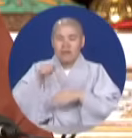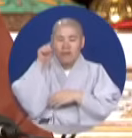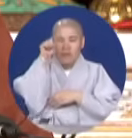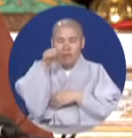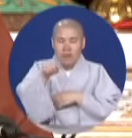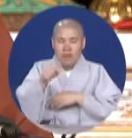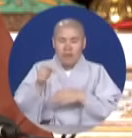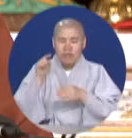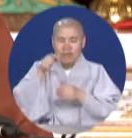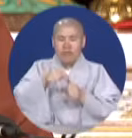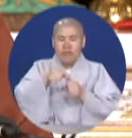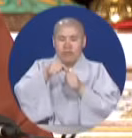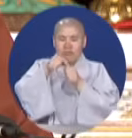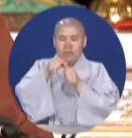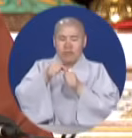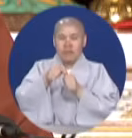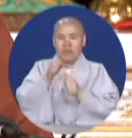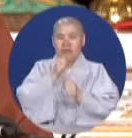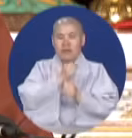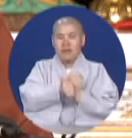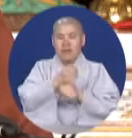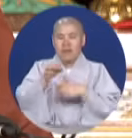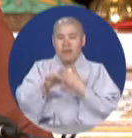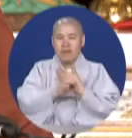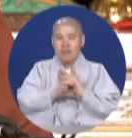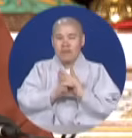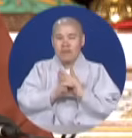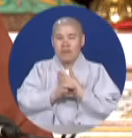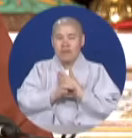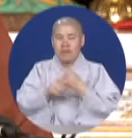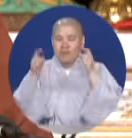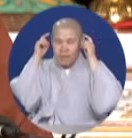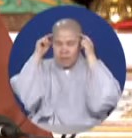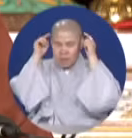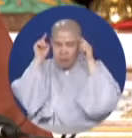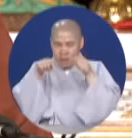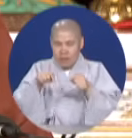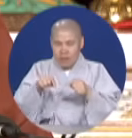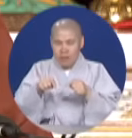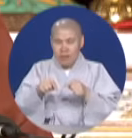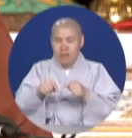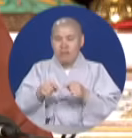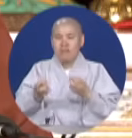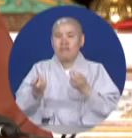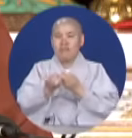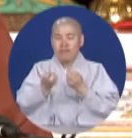밖으로 구하면서 하면 이거는 어리석게 하는 거다 이 말이에요.